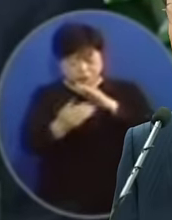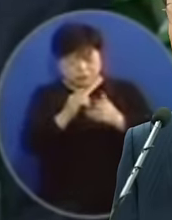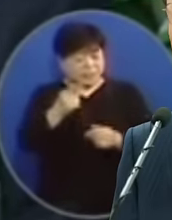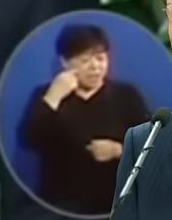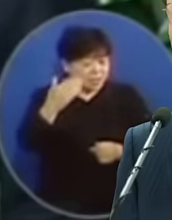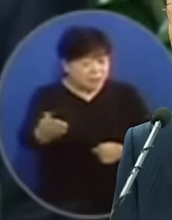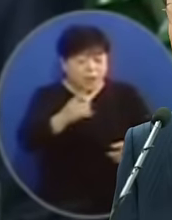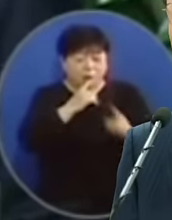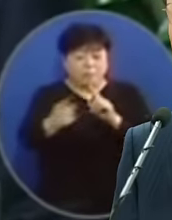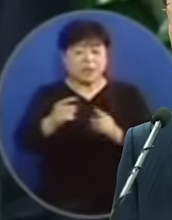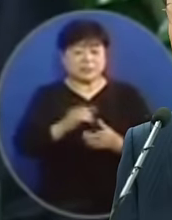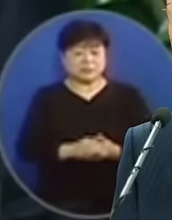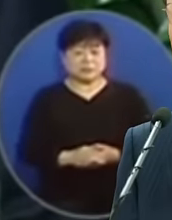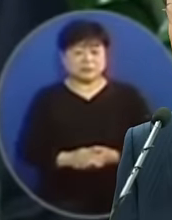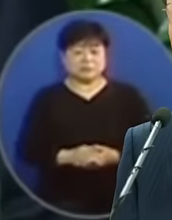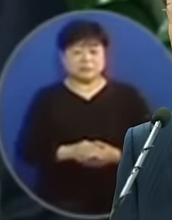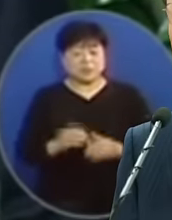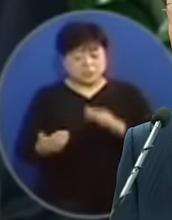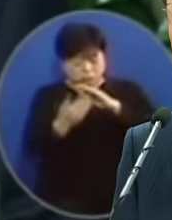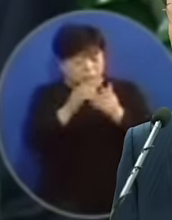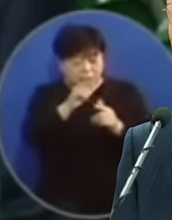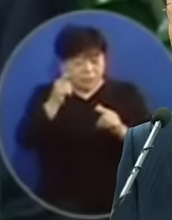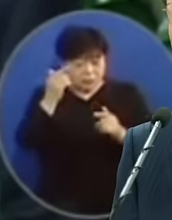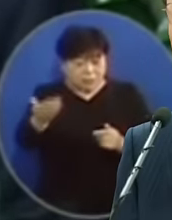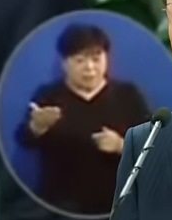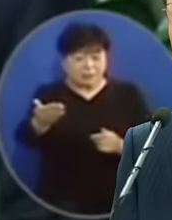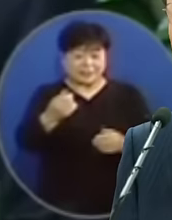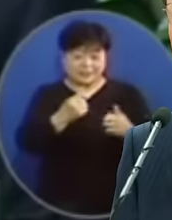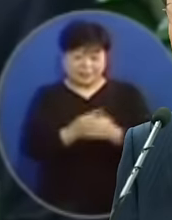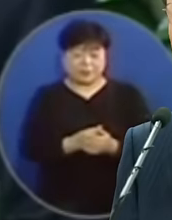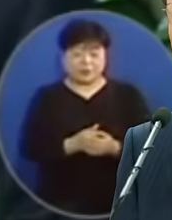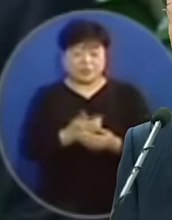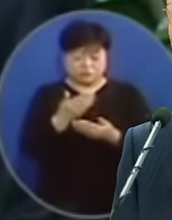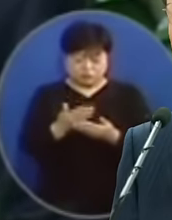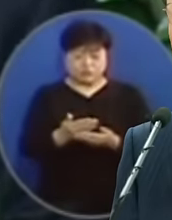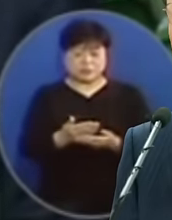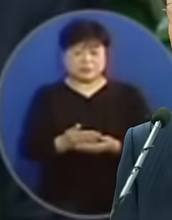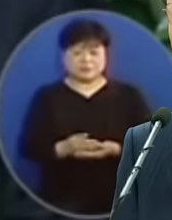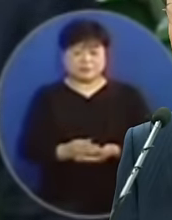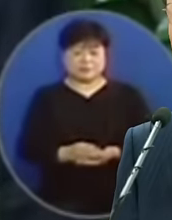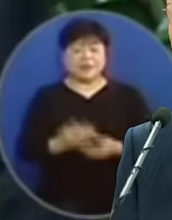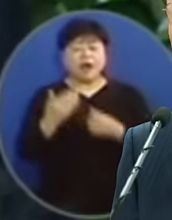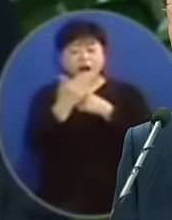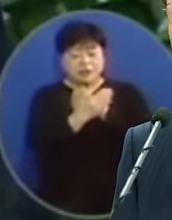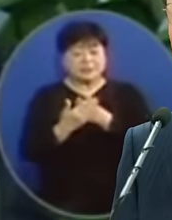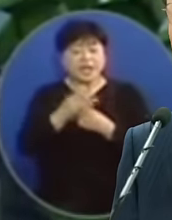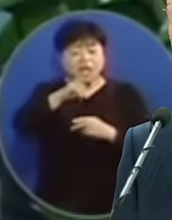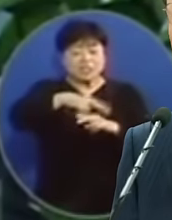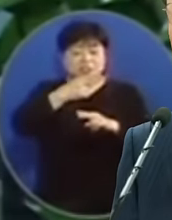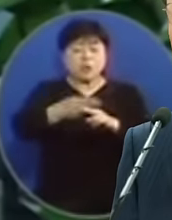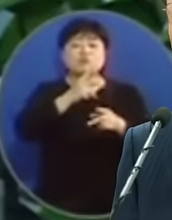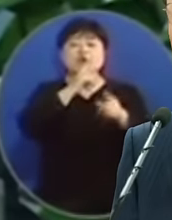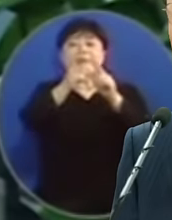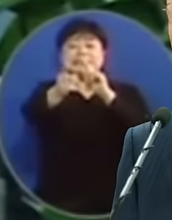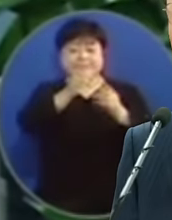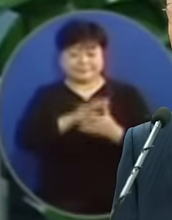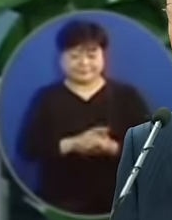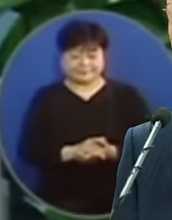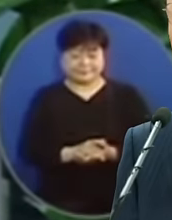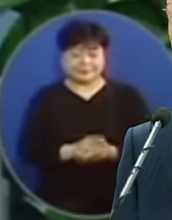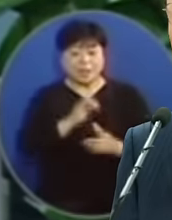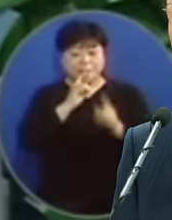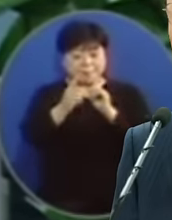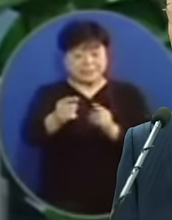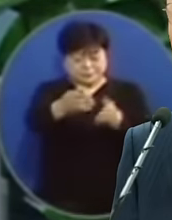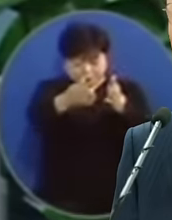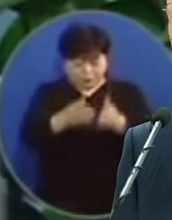아니하며 어찌 그 말씀을 성취하지 아니하랴. 그러므로 우리에게 주신 최대의 은혜와 선물이 말씀인 것입니다.